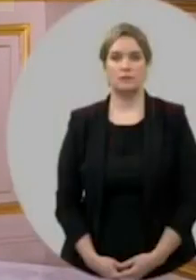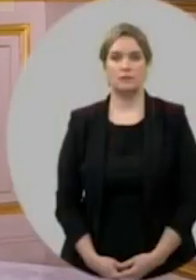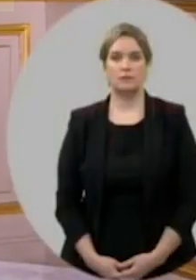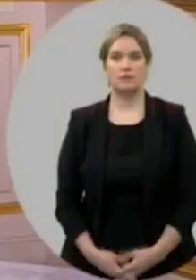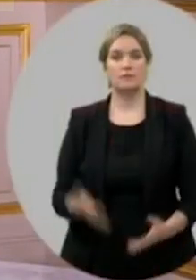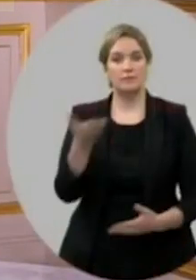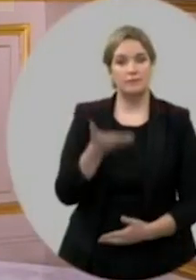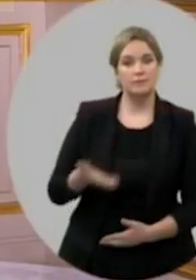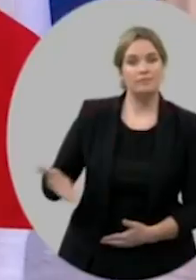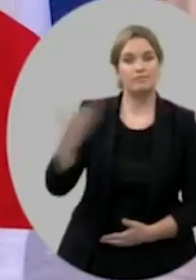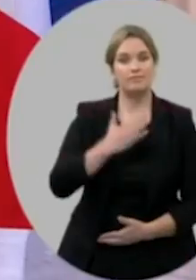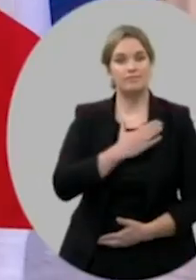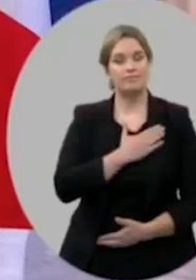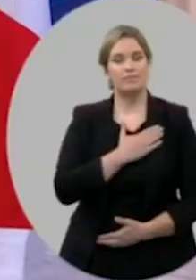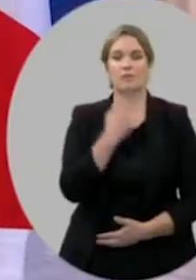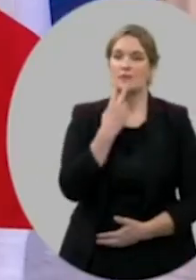Mes chers compatriotes,